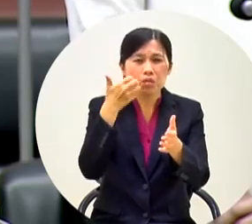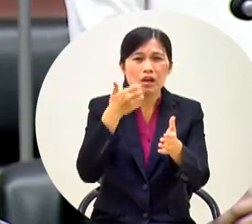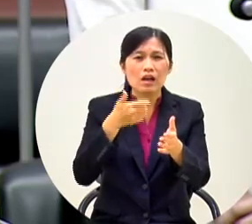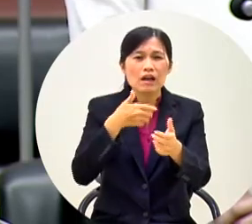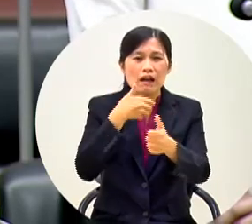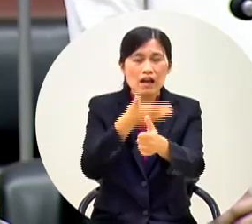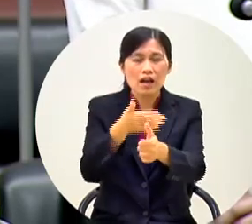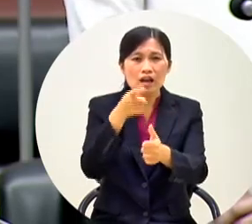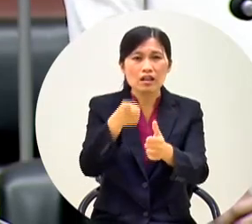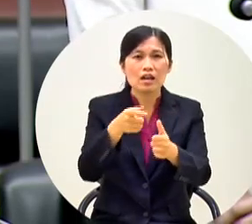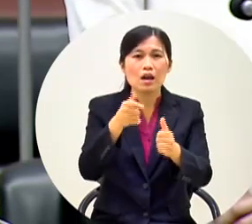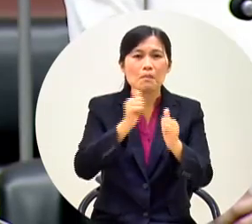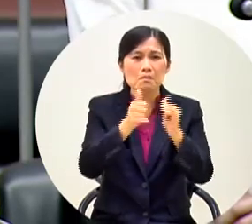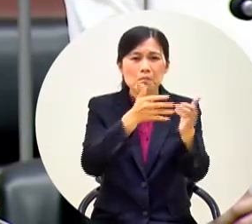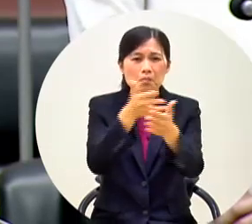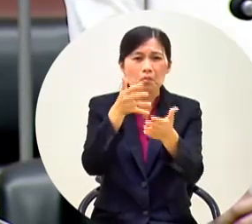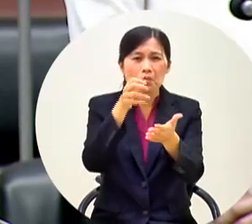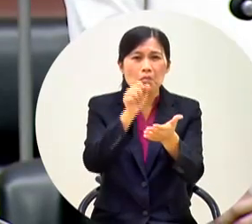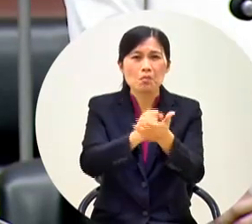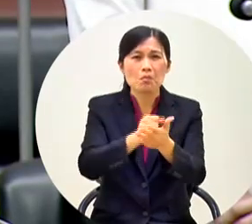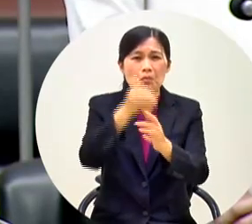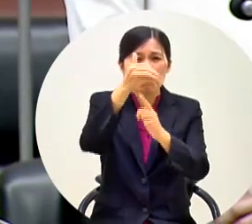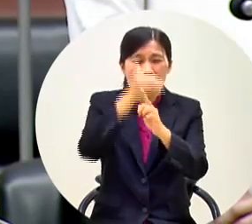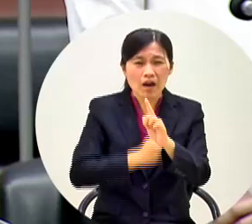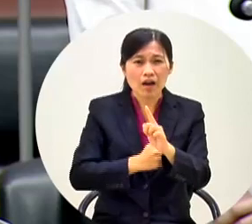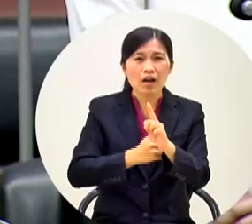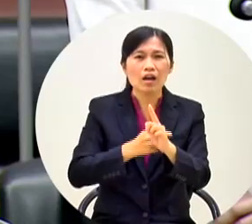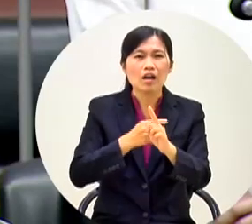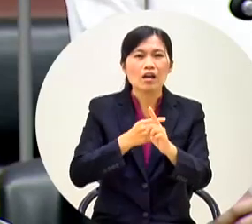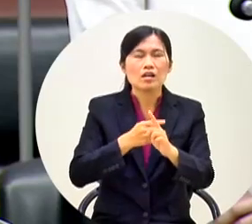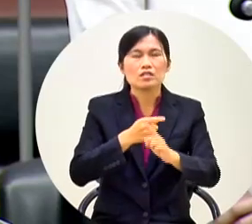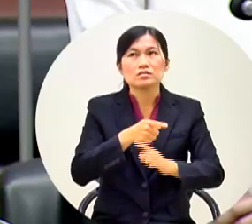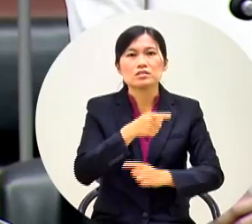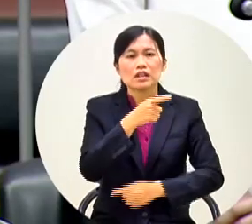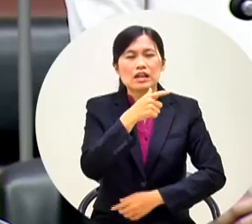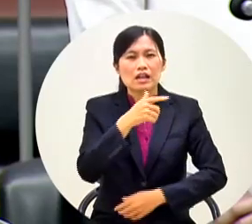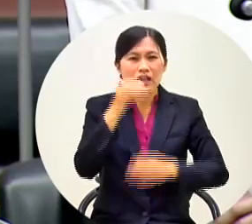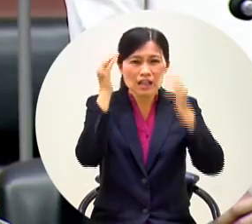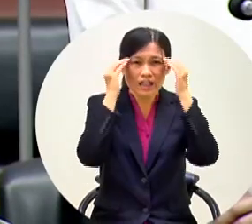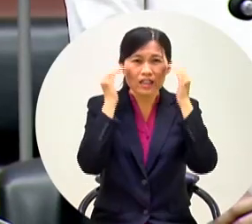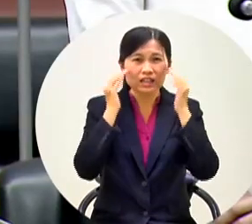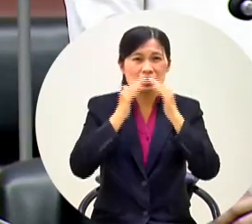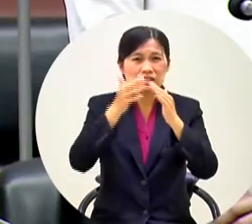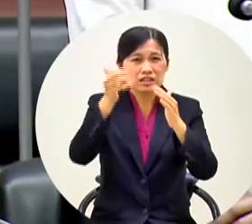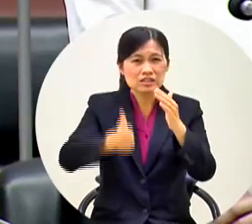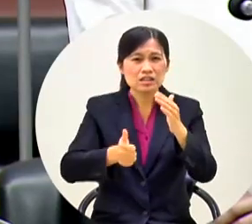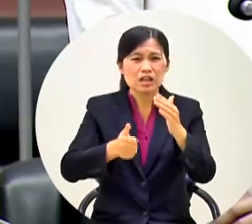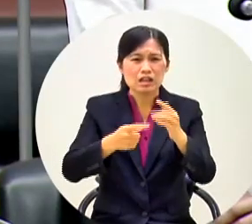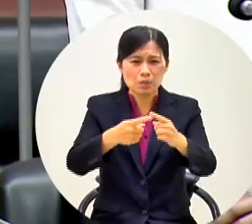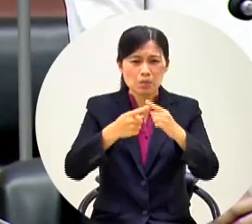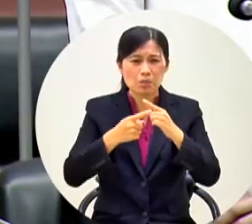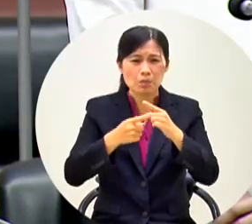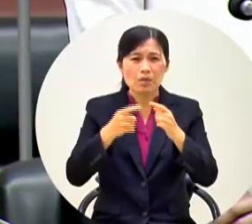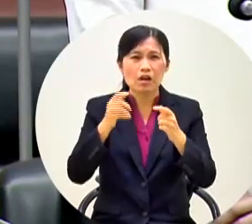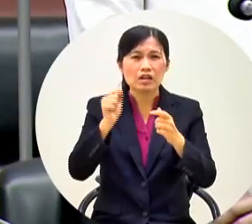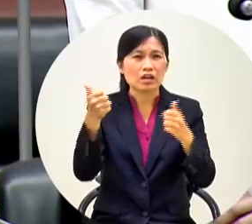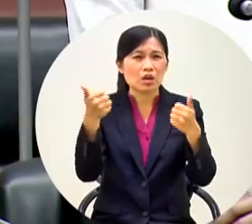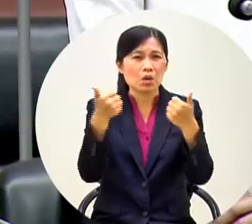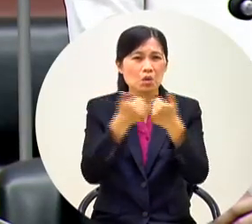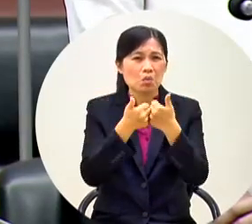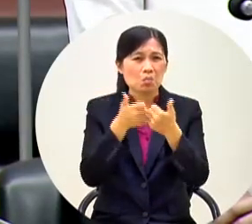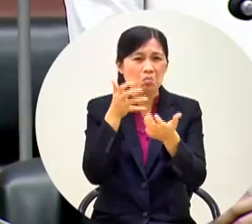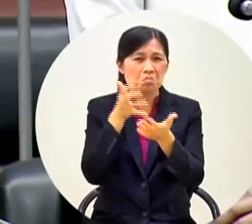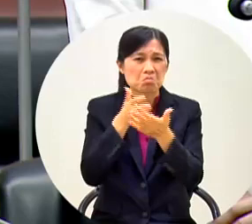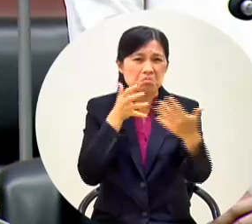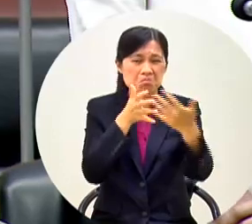定，韩启定、林堂哥来起议会来靠婚哦。所以高雄市议会